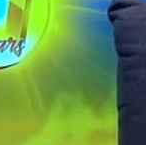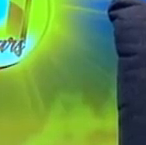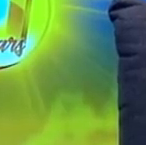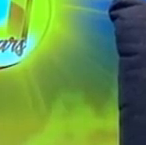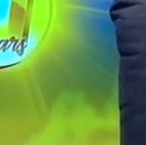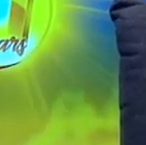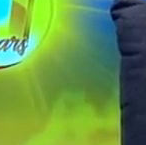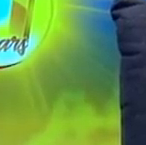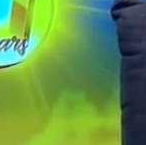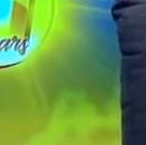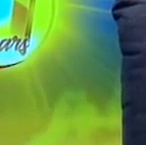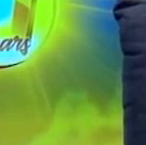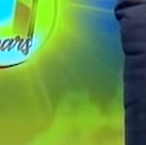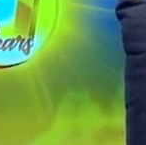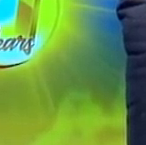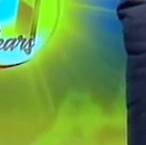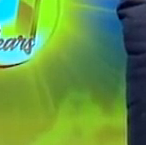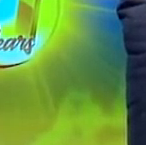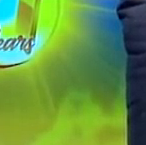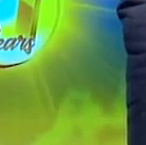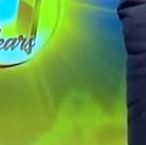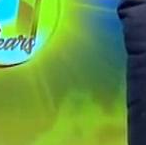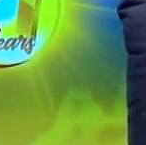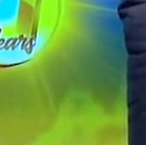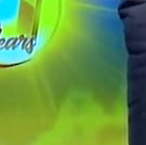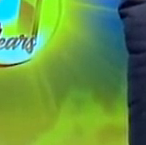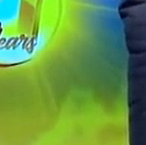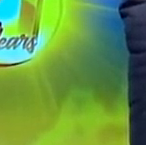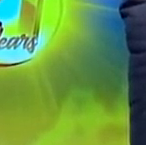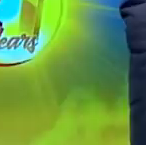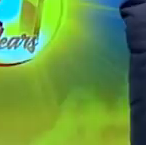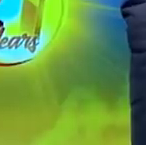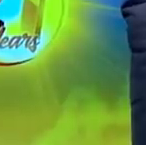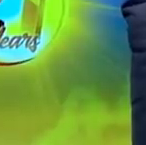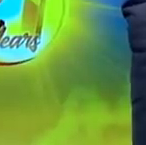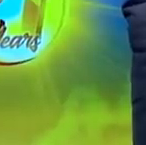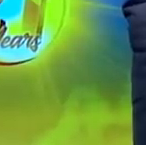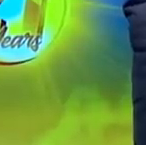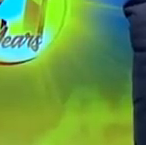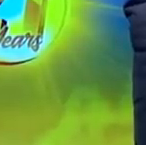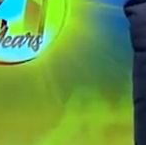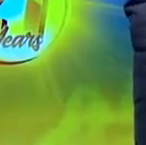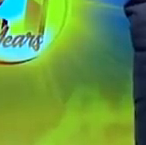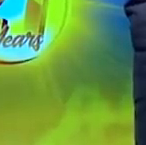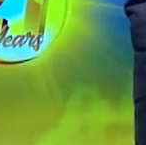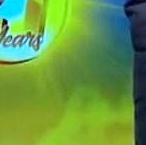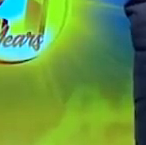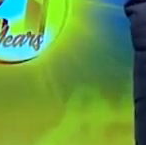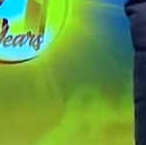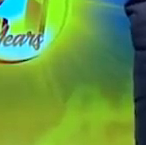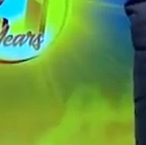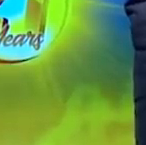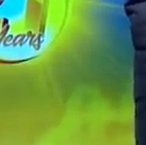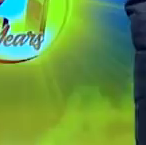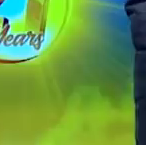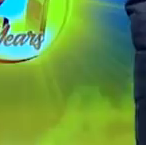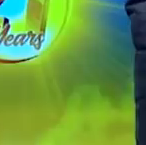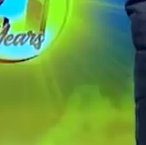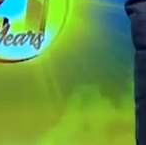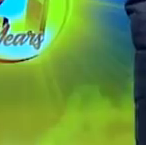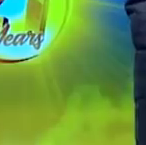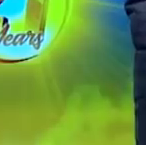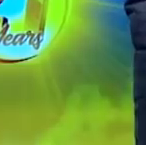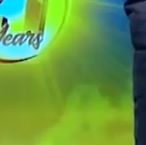Kapuso, mauuna ka sa mga balita. Panoorin lamang ang unang balita sa unang hirit at iba pang award-winning newscast sa